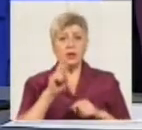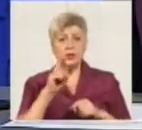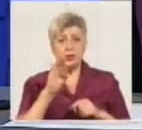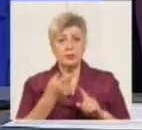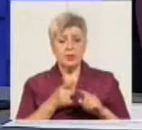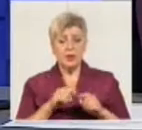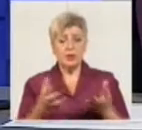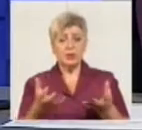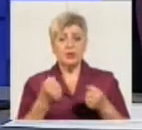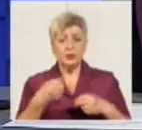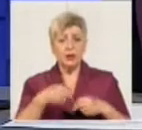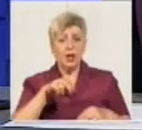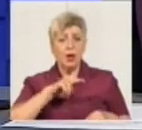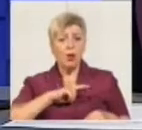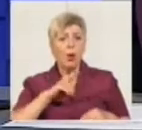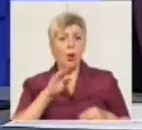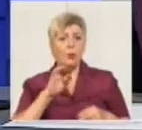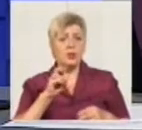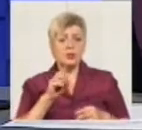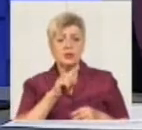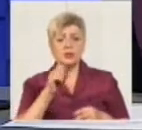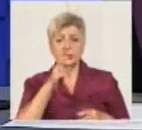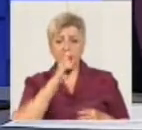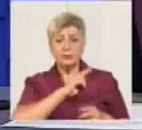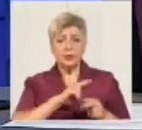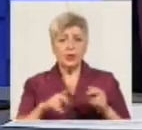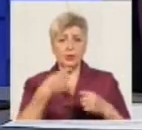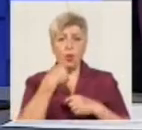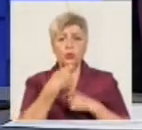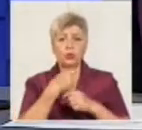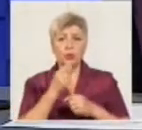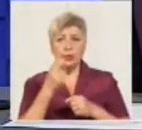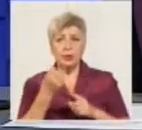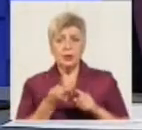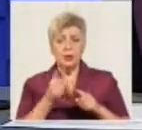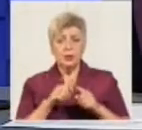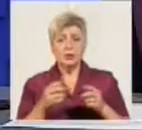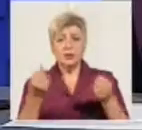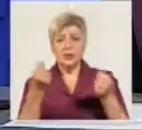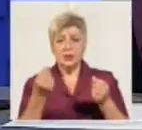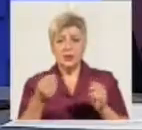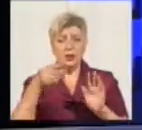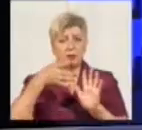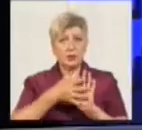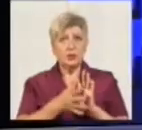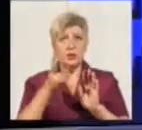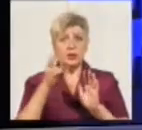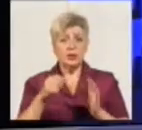компенсацію, одноразову компенсацію за втрату годувальника. Вони ці кошти витрачають на встановлення